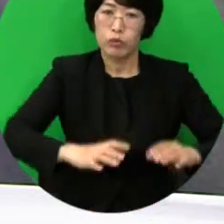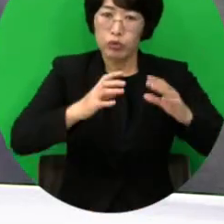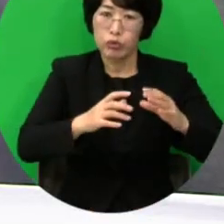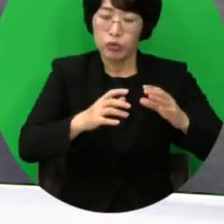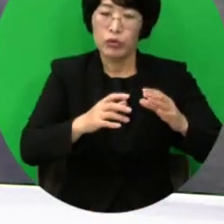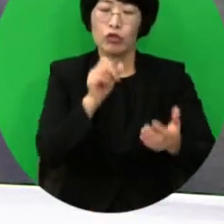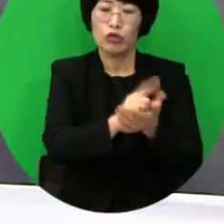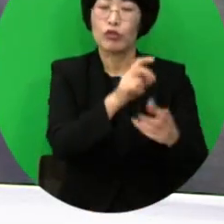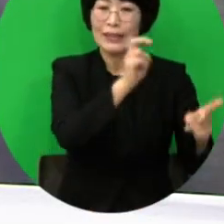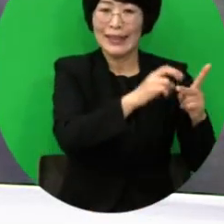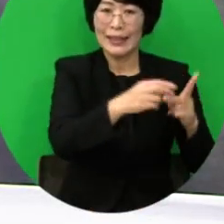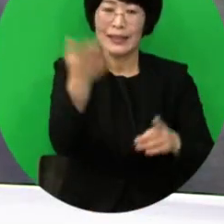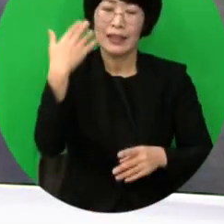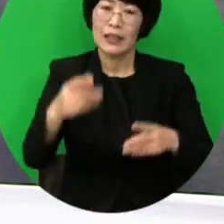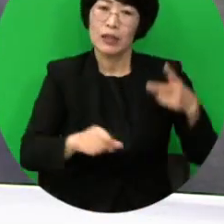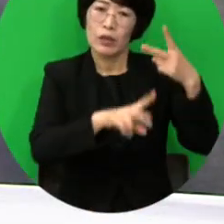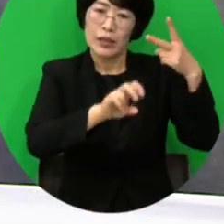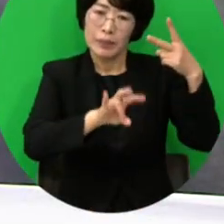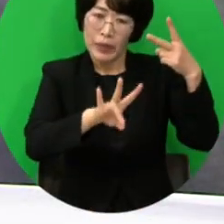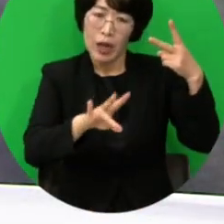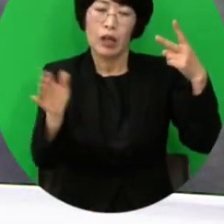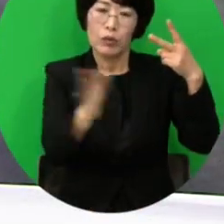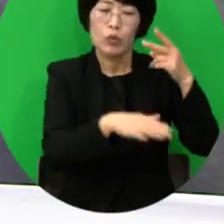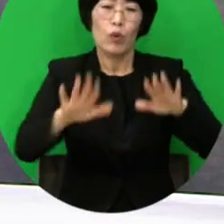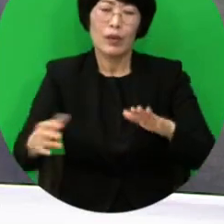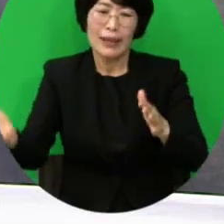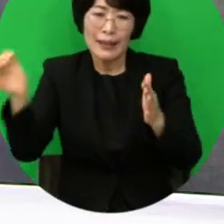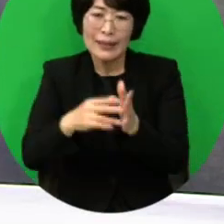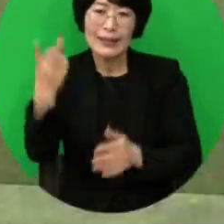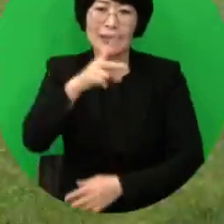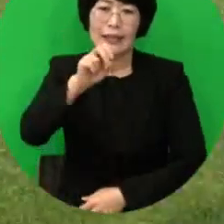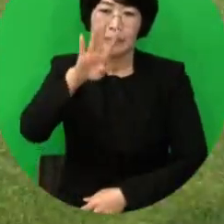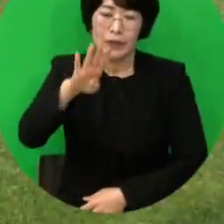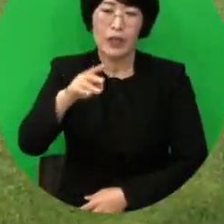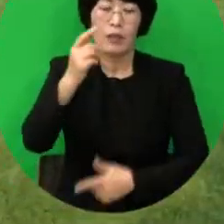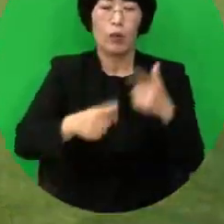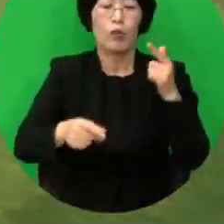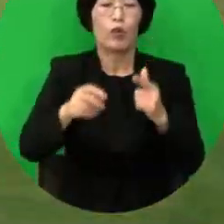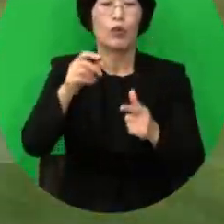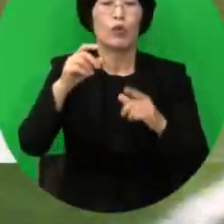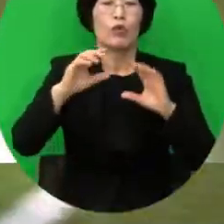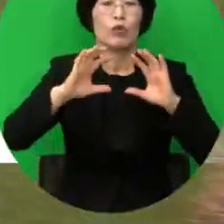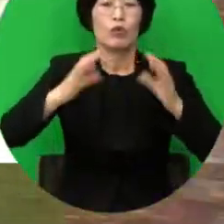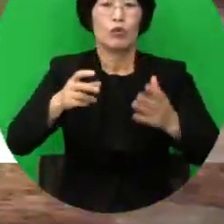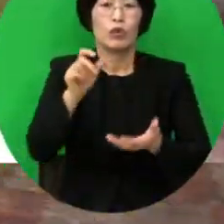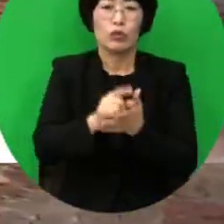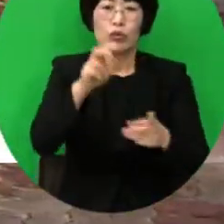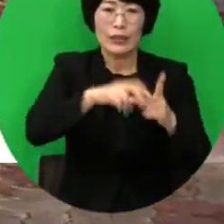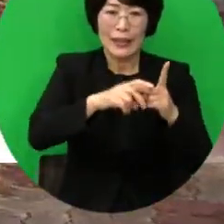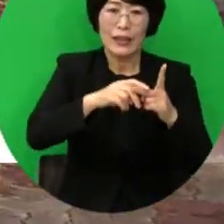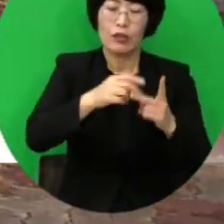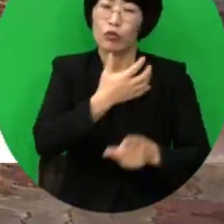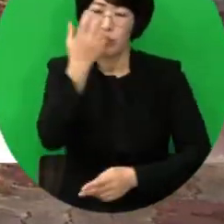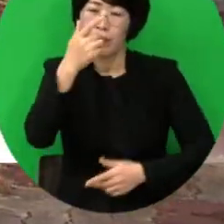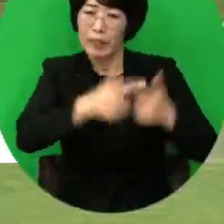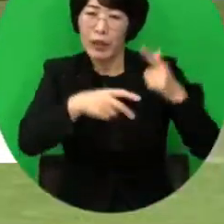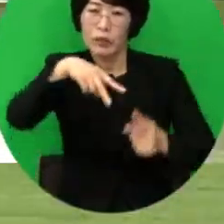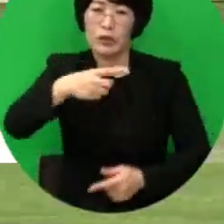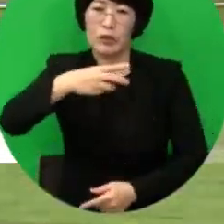목포국제축구센터는 지난 24일부터 오늘까지 2024 목포국제축구센터 꿈나무 스토브 리그를